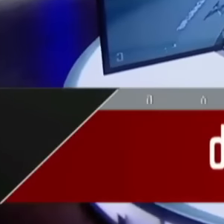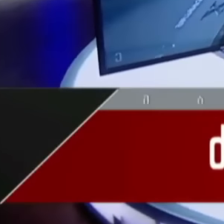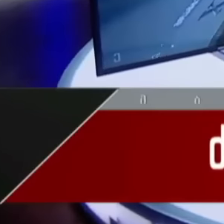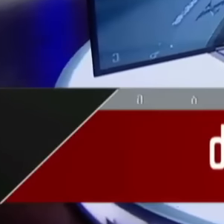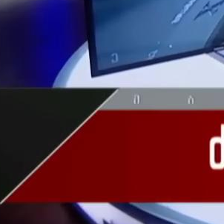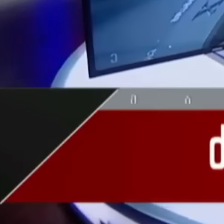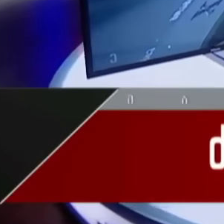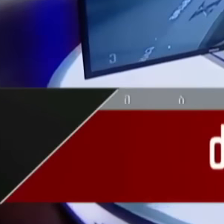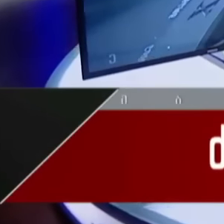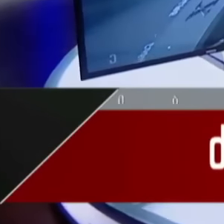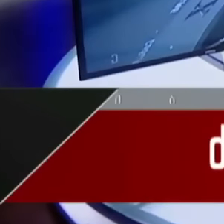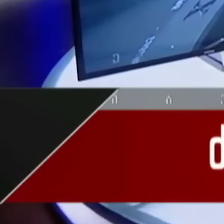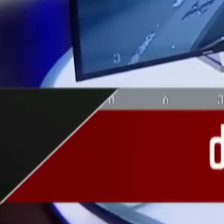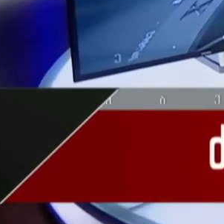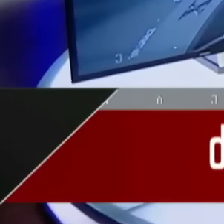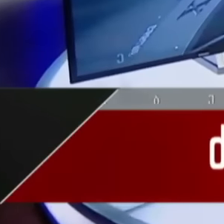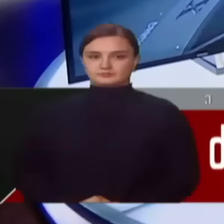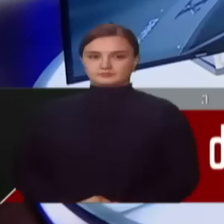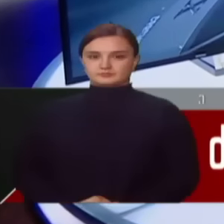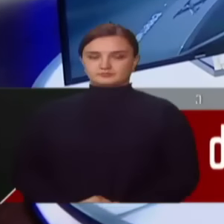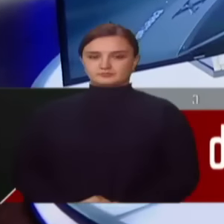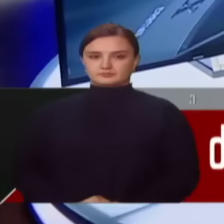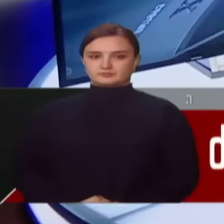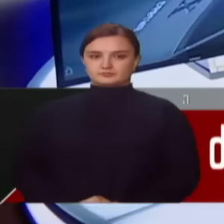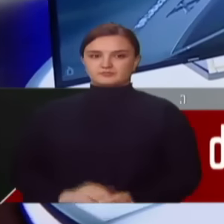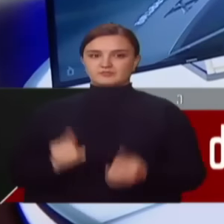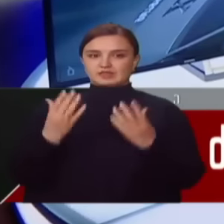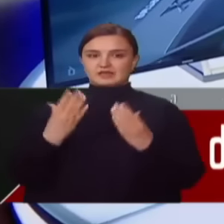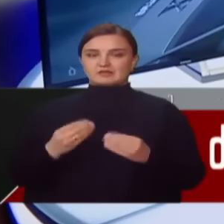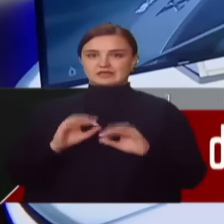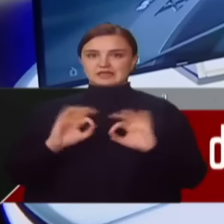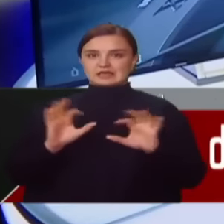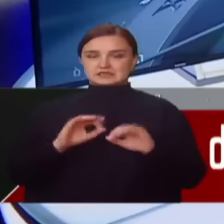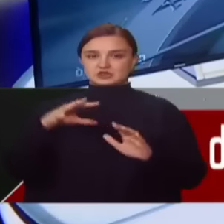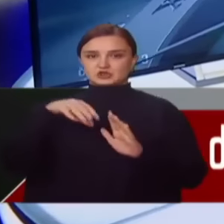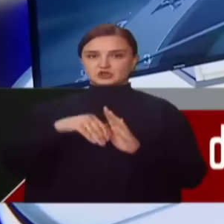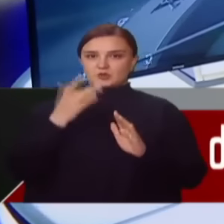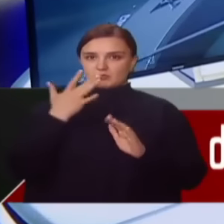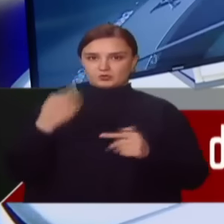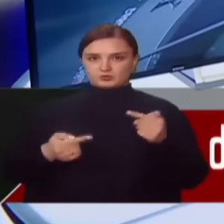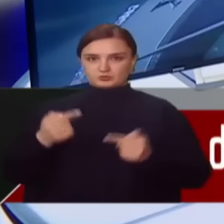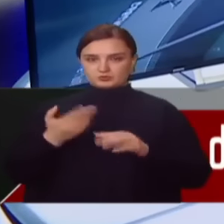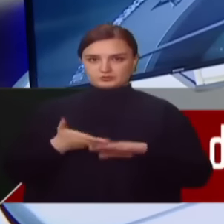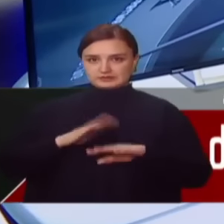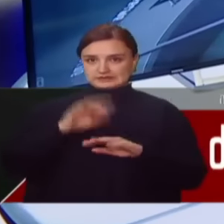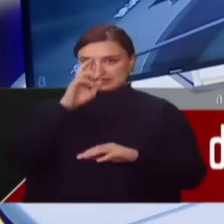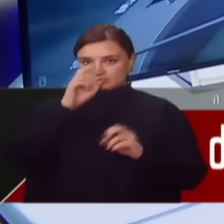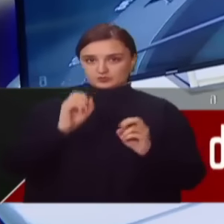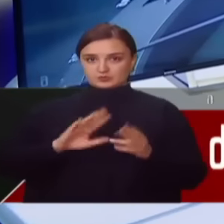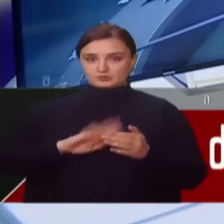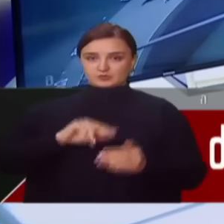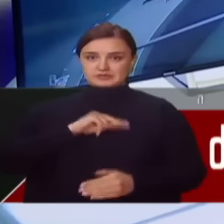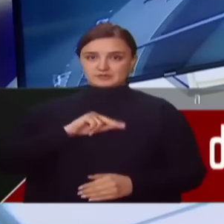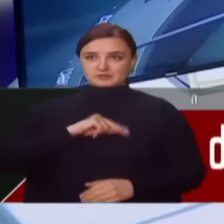ბრალდებებისა და კრიტიკის სამიზნე ხდება სუსი უცხების დღევანდელმა განცხადებამ შიდა პოლიტიკური მღელვარება გაამძაფრა. სახელმწიფო უსაფრთხოების